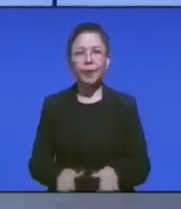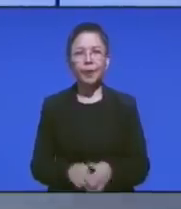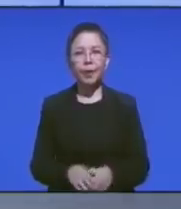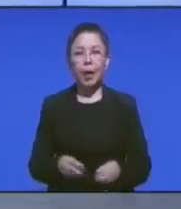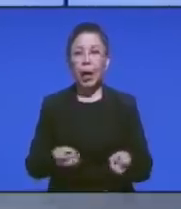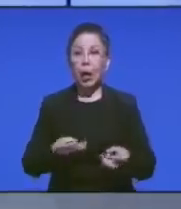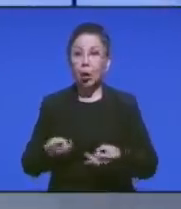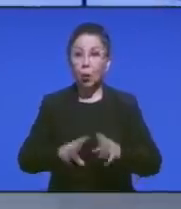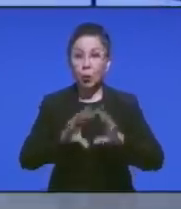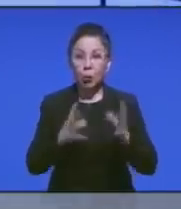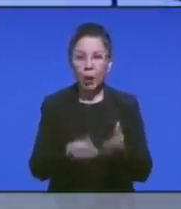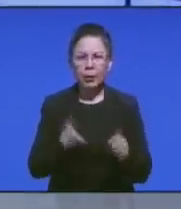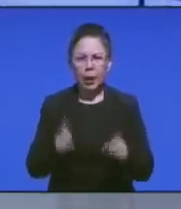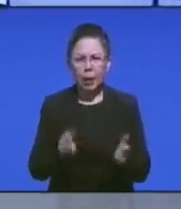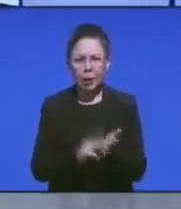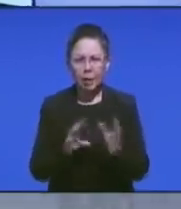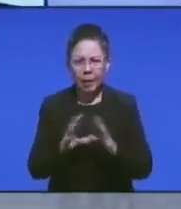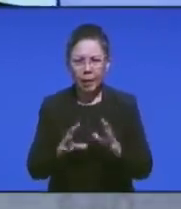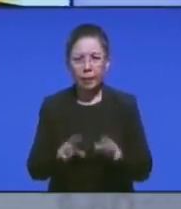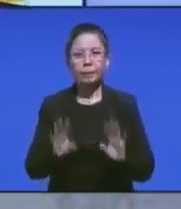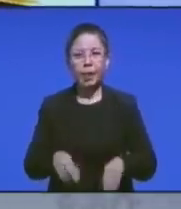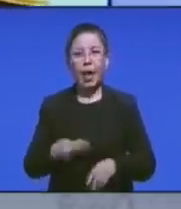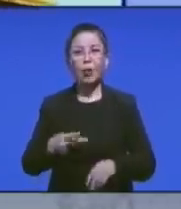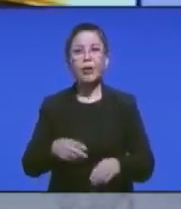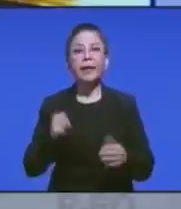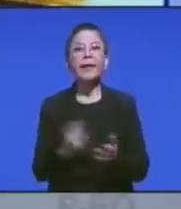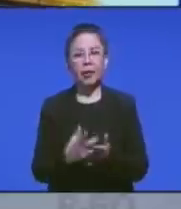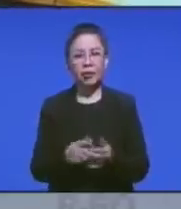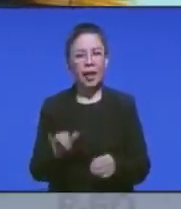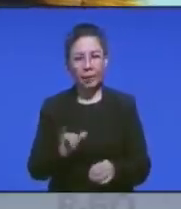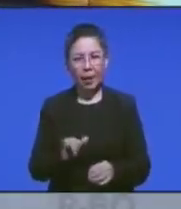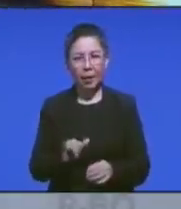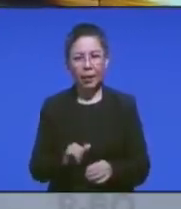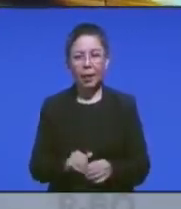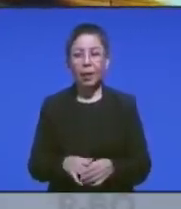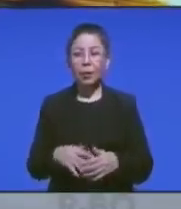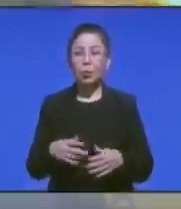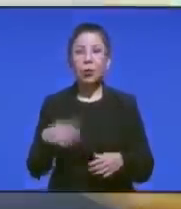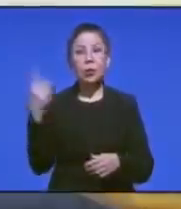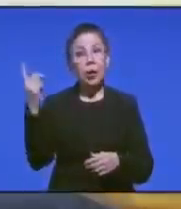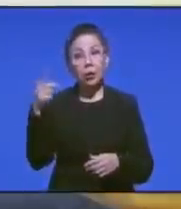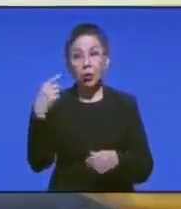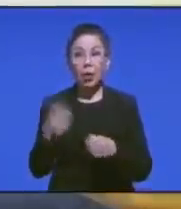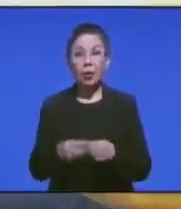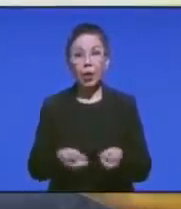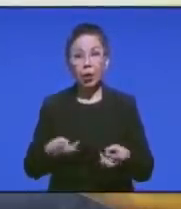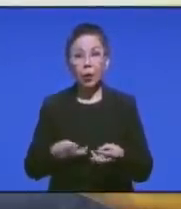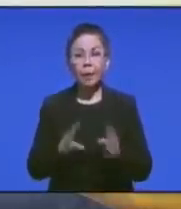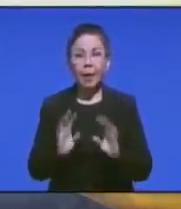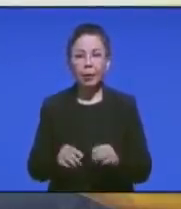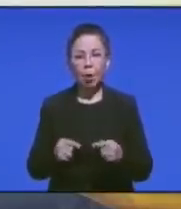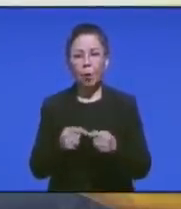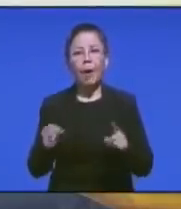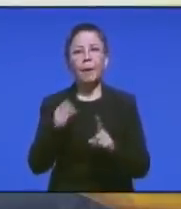Ketika ekonomi dunia bermasalah dan Indonesia terkena dampaknya, sendi-sendi ekonomi nasional juga terpengaruh. Banyaknya